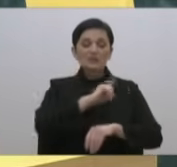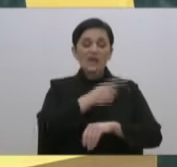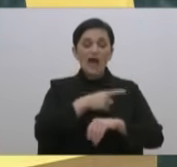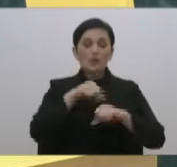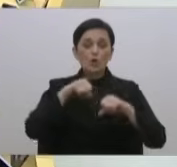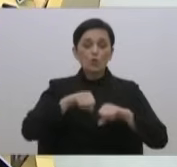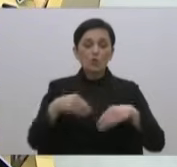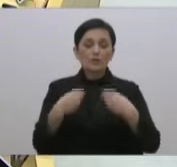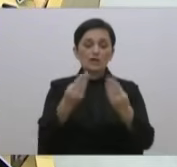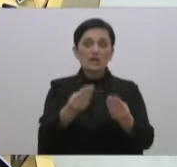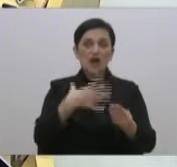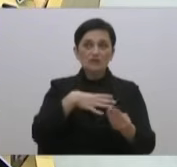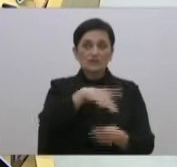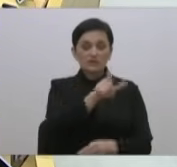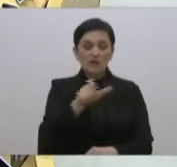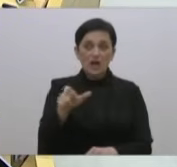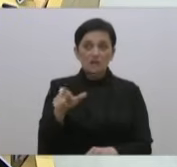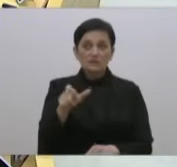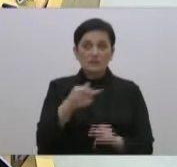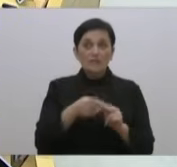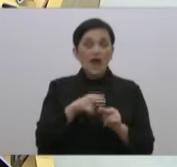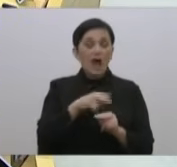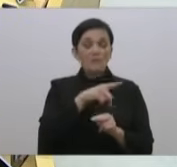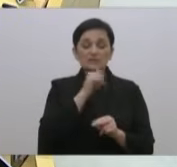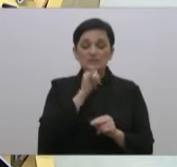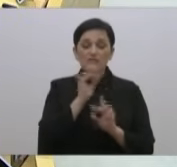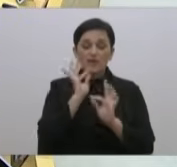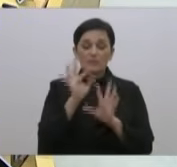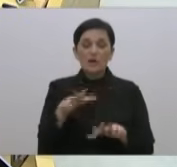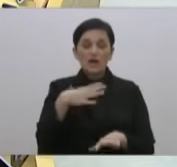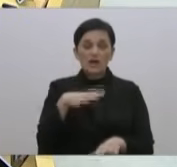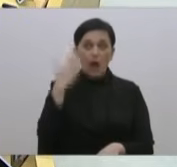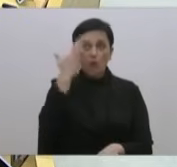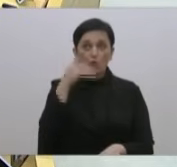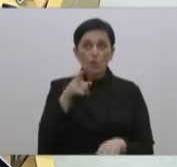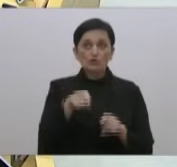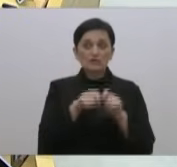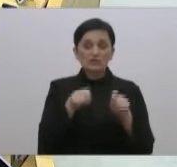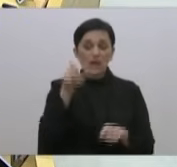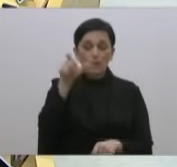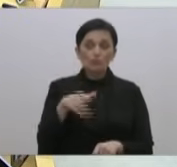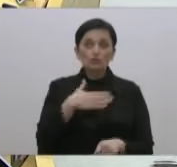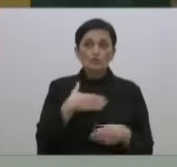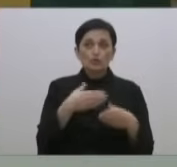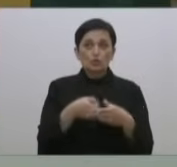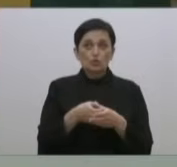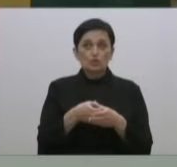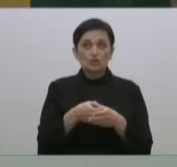ძალაუფლება გადასცა ქართულ ხალხს. ამას ვერ პატიობენ ეს ხალხი ქართული ოცნების დამფუძნებელს და ჩვენ